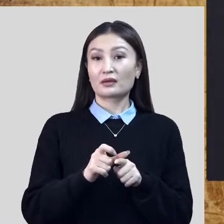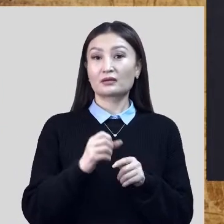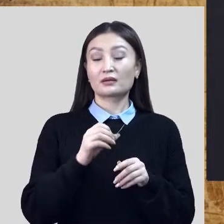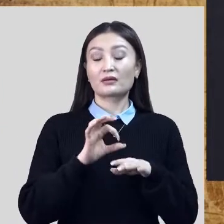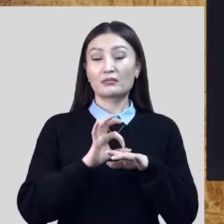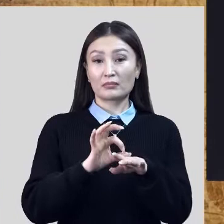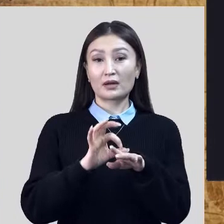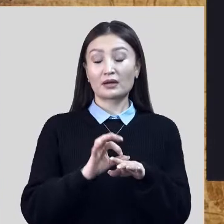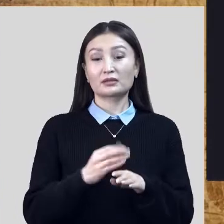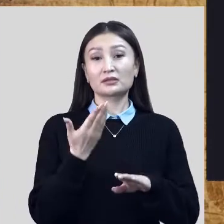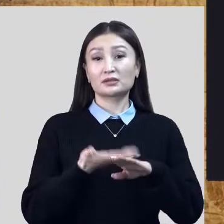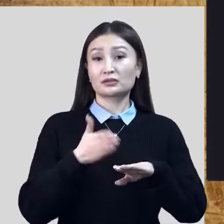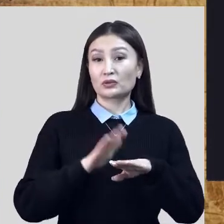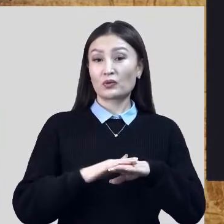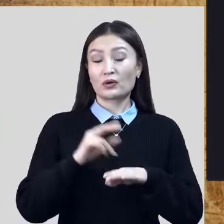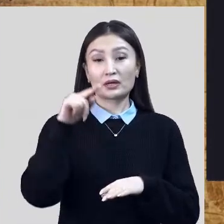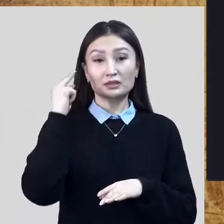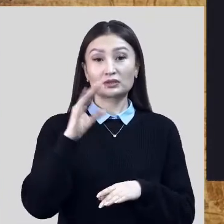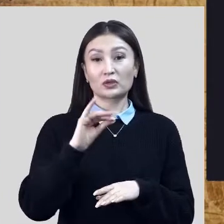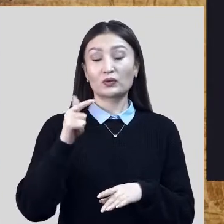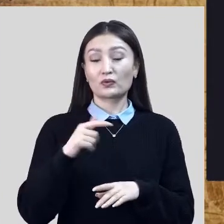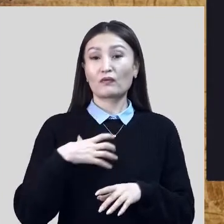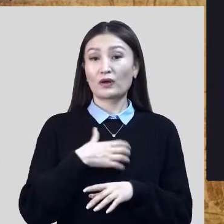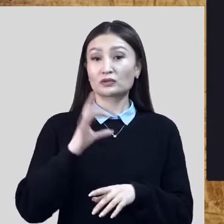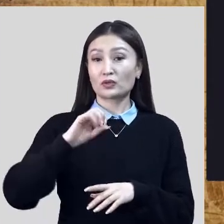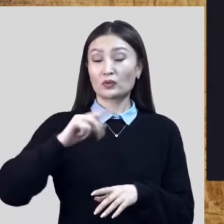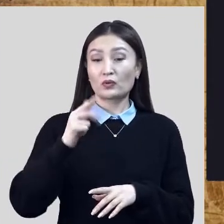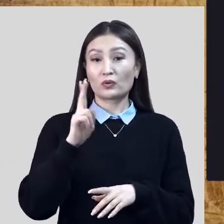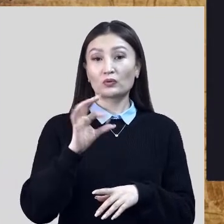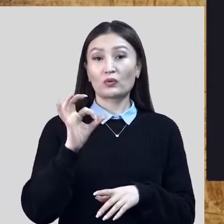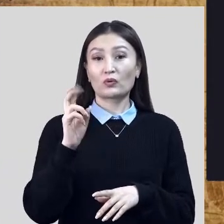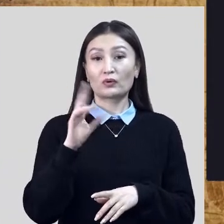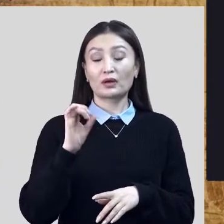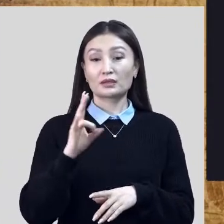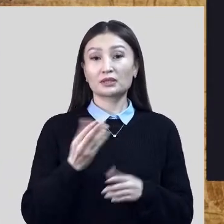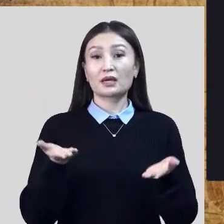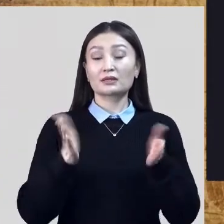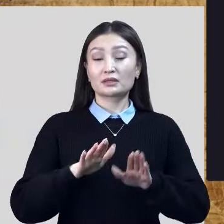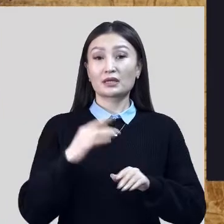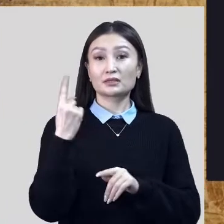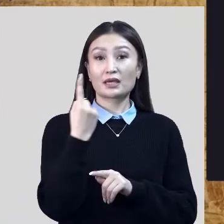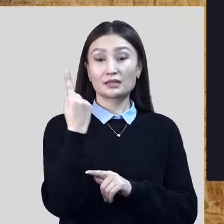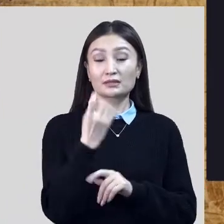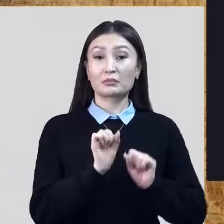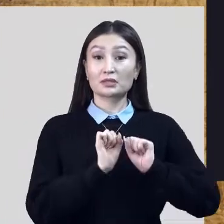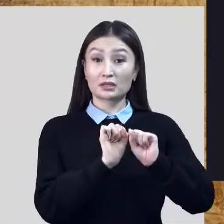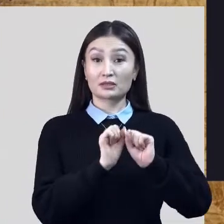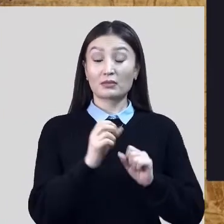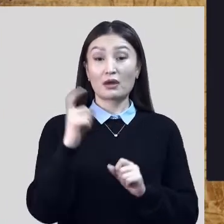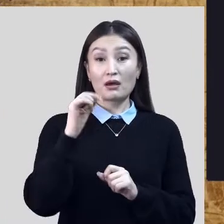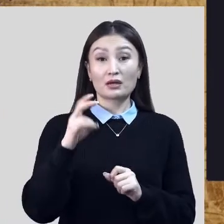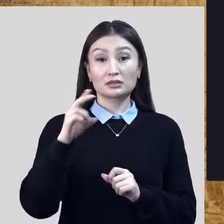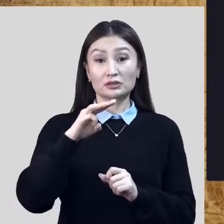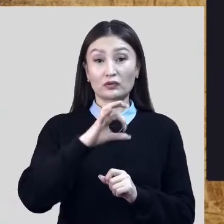проходил болезненно. Кыргызы юга играли очень важную роль в Коканском ханстве и в конце остались единственными защитниками